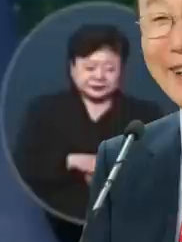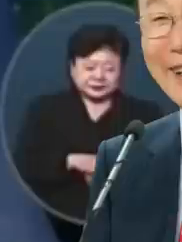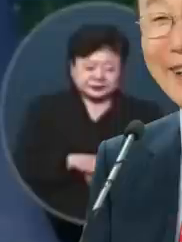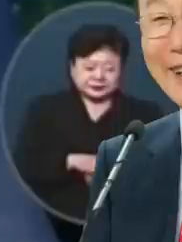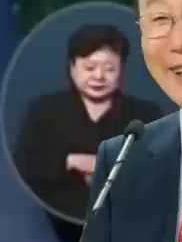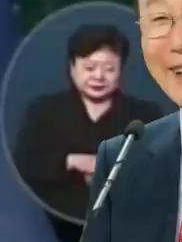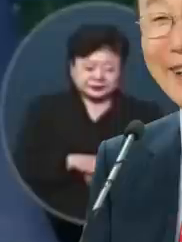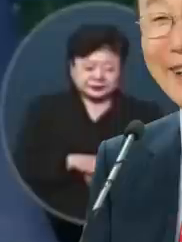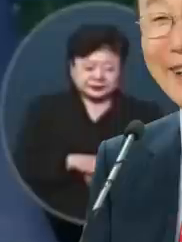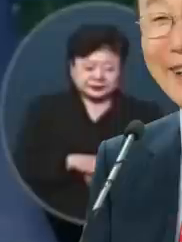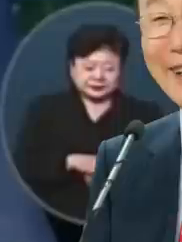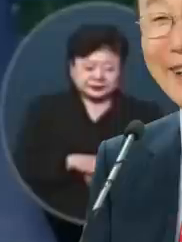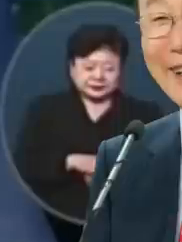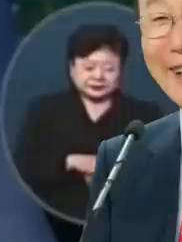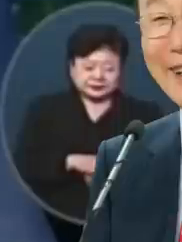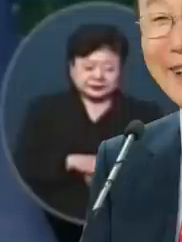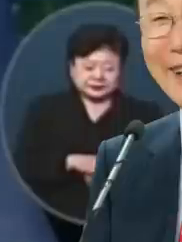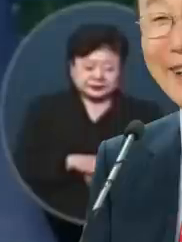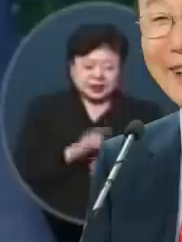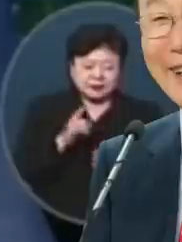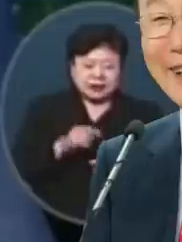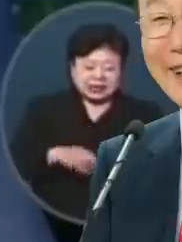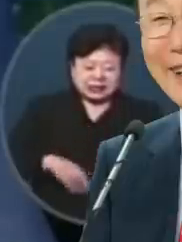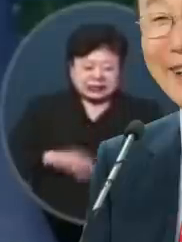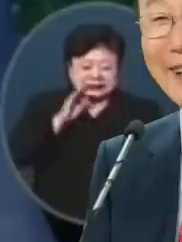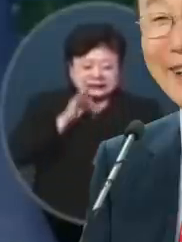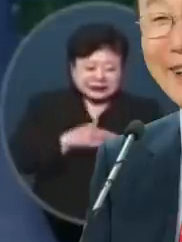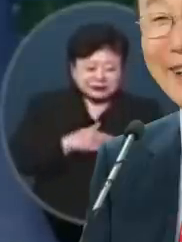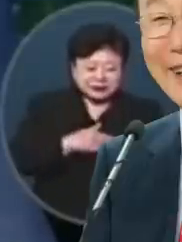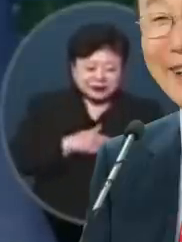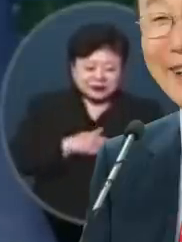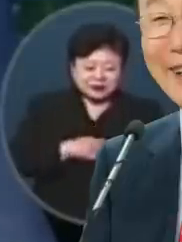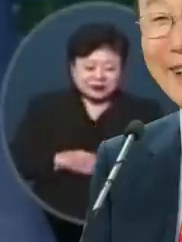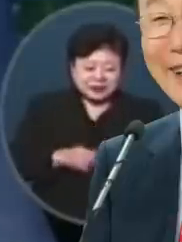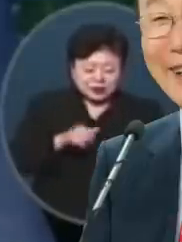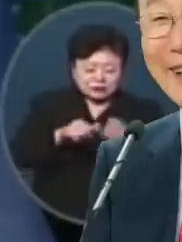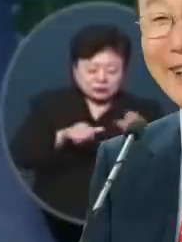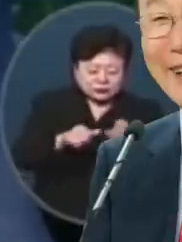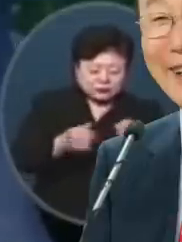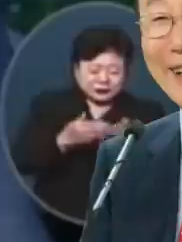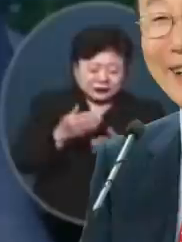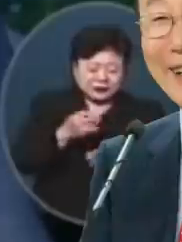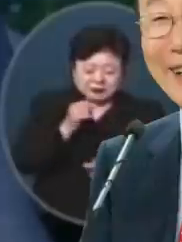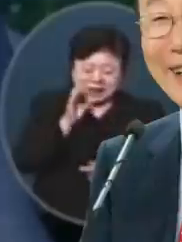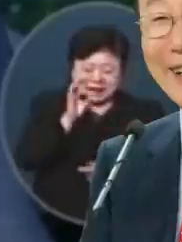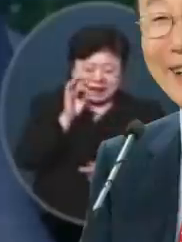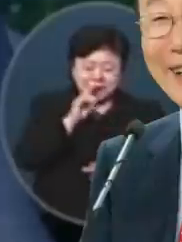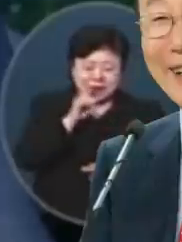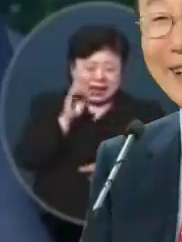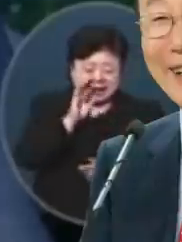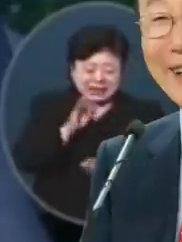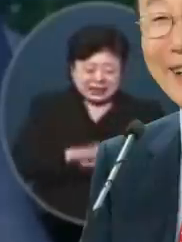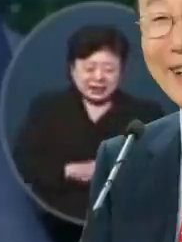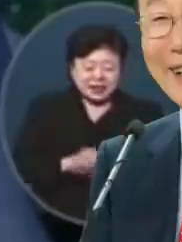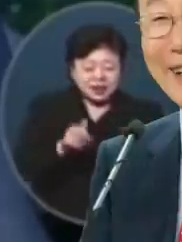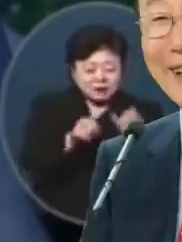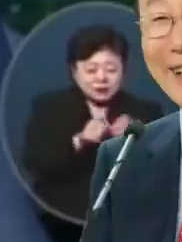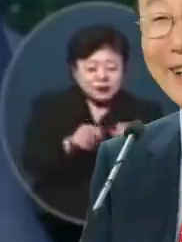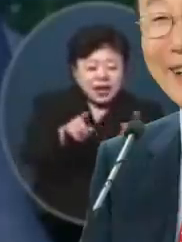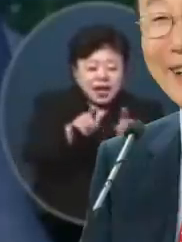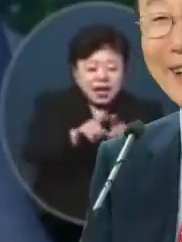그것은 여기서 말했다가는 가정싸움을 일으킬까 싶어서 말은 안 하겠습니다. 부부가